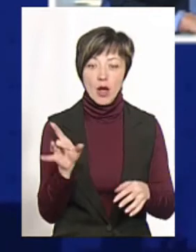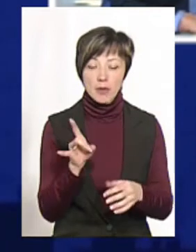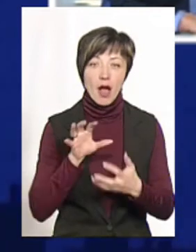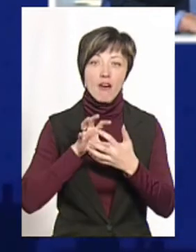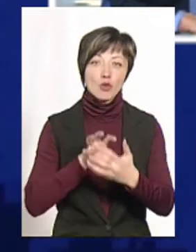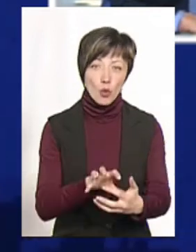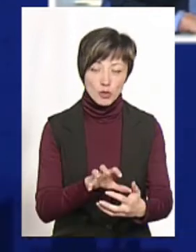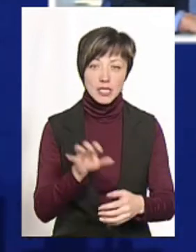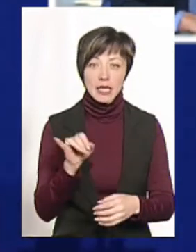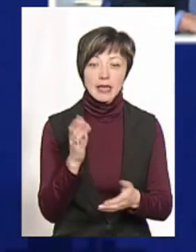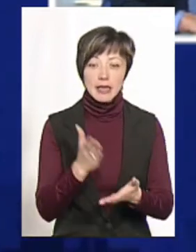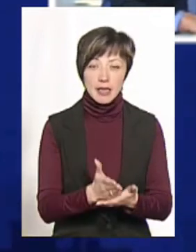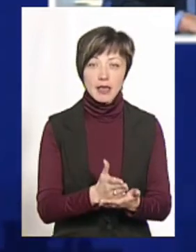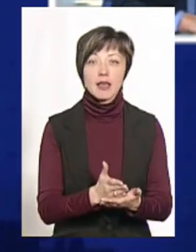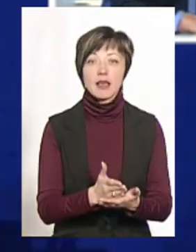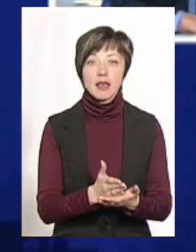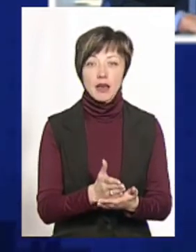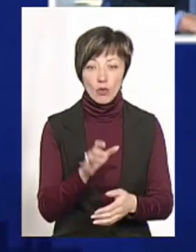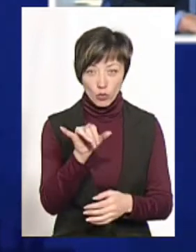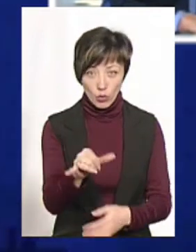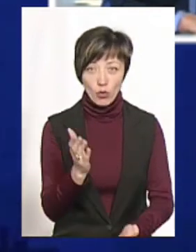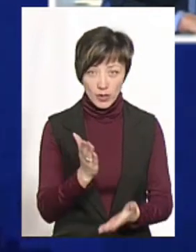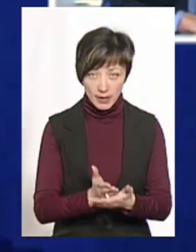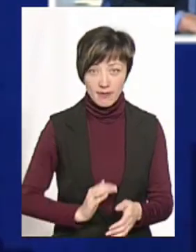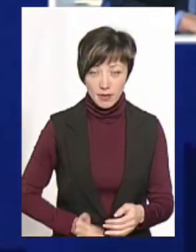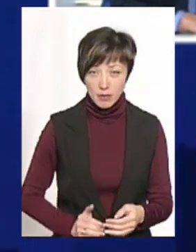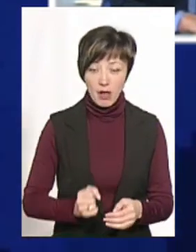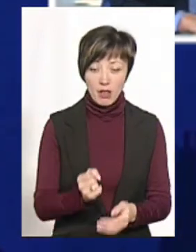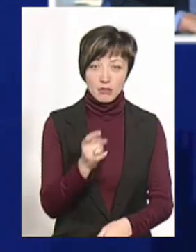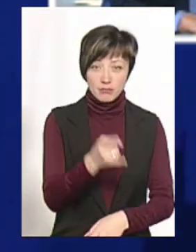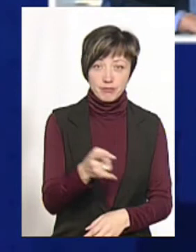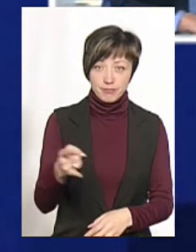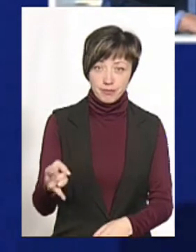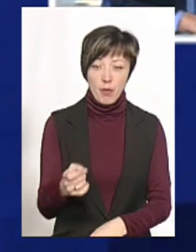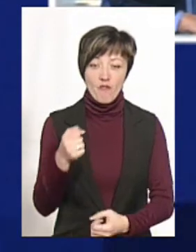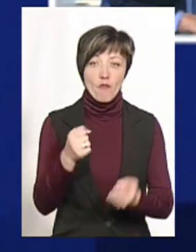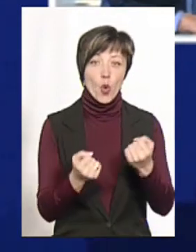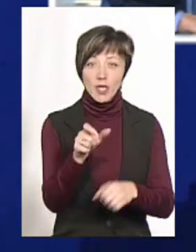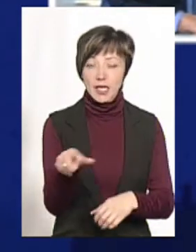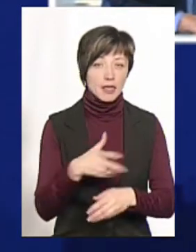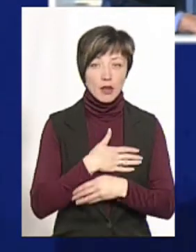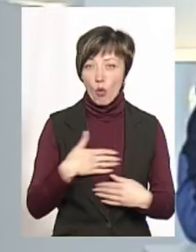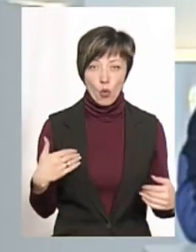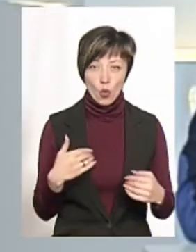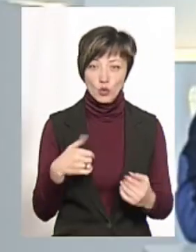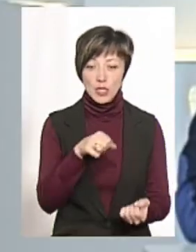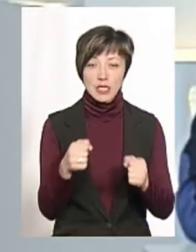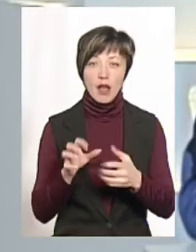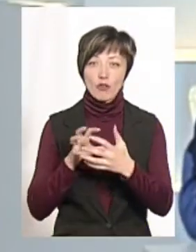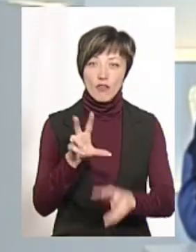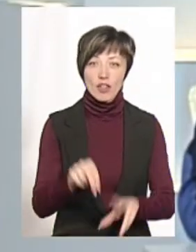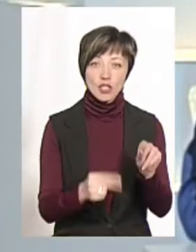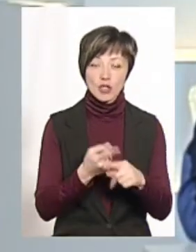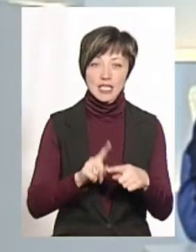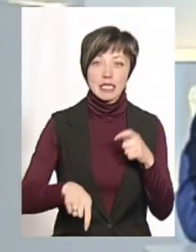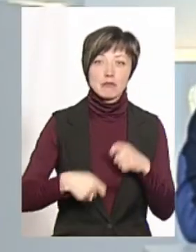великогабаритних автобусів, які є фізично в приватного перевізника, але стоять під парканом, бо водії не хочуть їздити на автобусах, бо